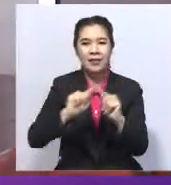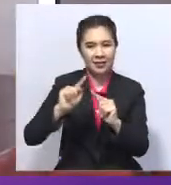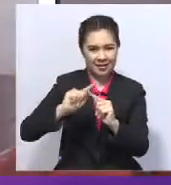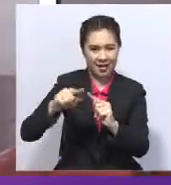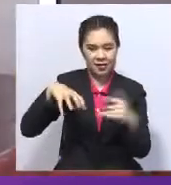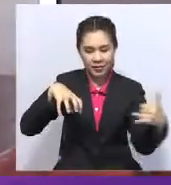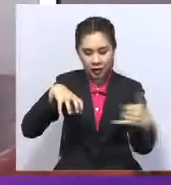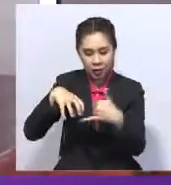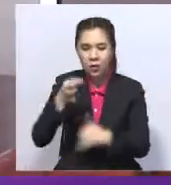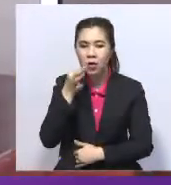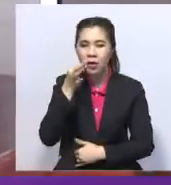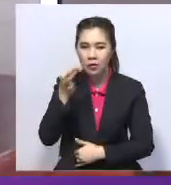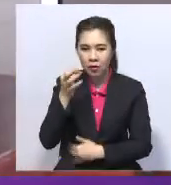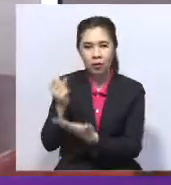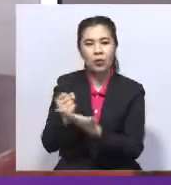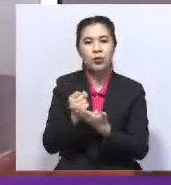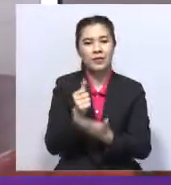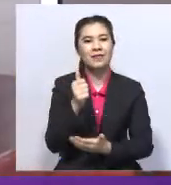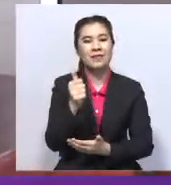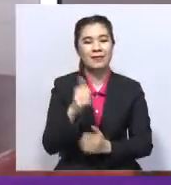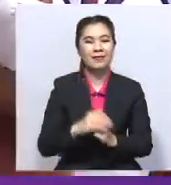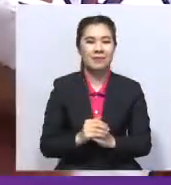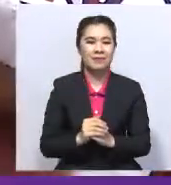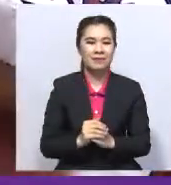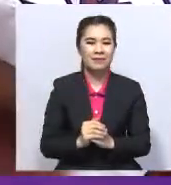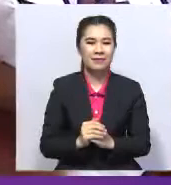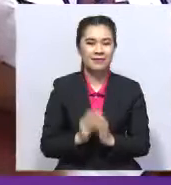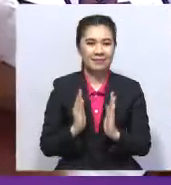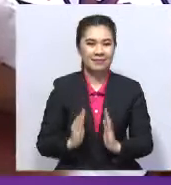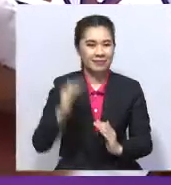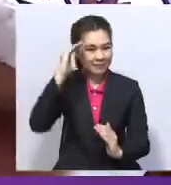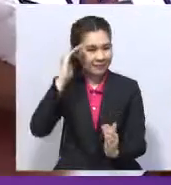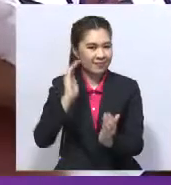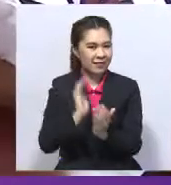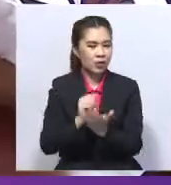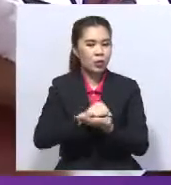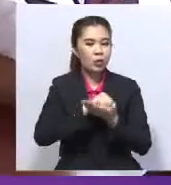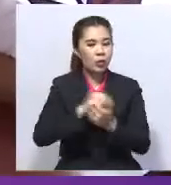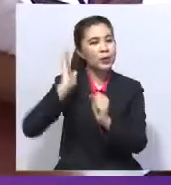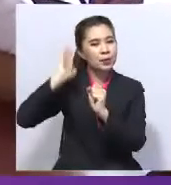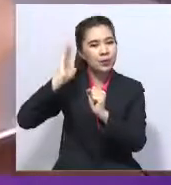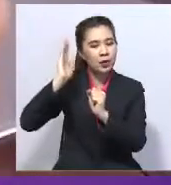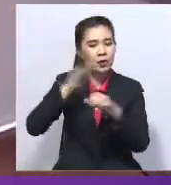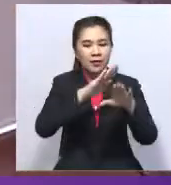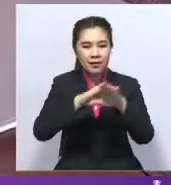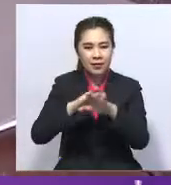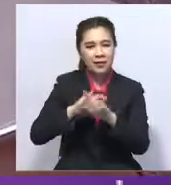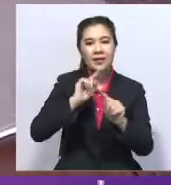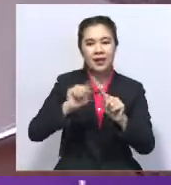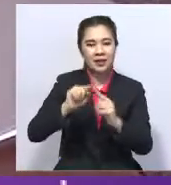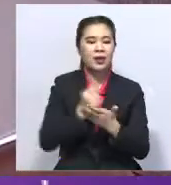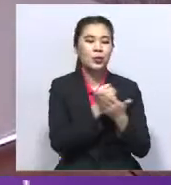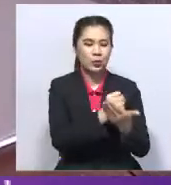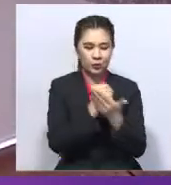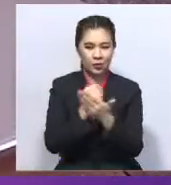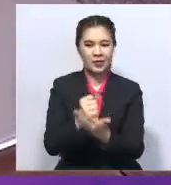แจ้งความร้องทุกข์ได้ที่นี่จริงๆด้วยครับซึ่งจะมีเจ้าหน้าที่นะครับคอยประชาสัมพันธ์ตามหาสิ่งของหรือว่าบุคคลให้ด้วยนะ